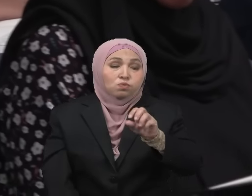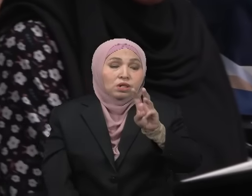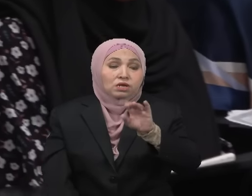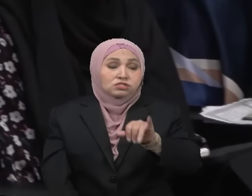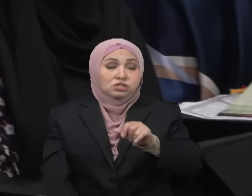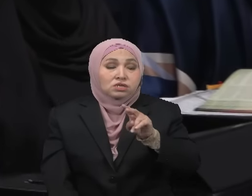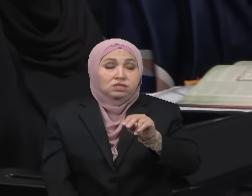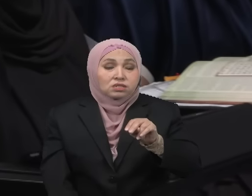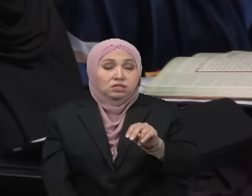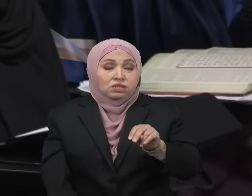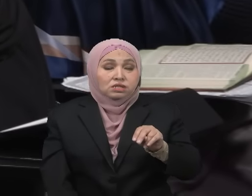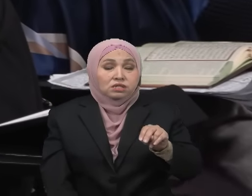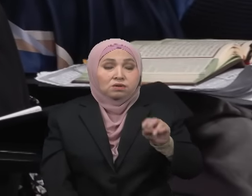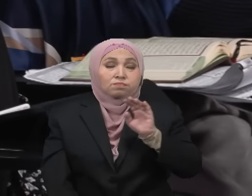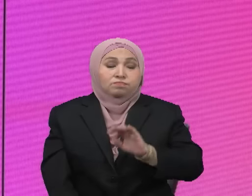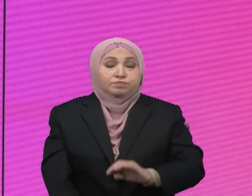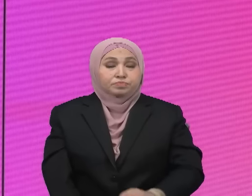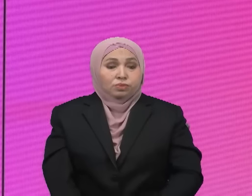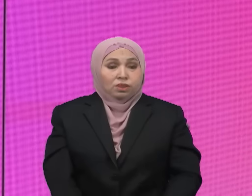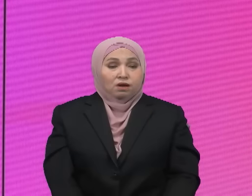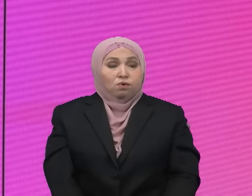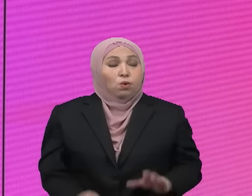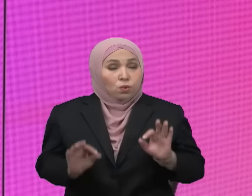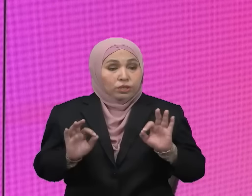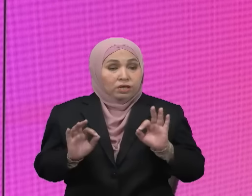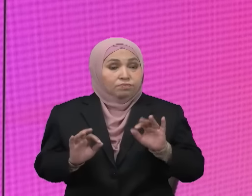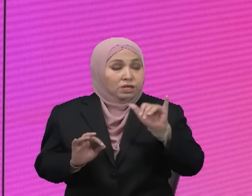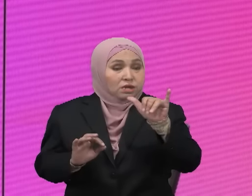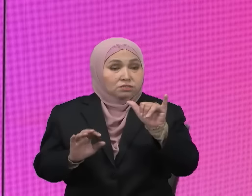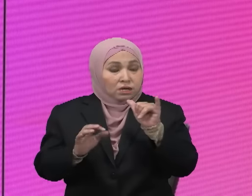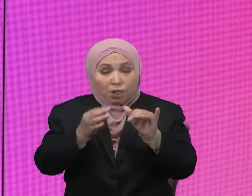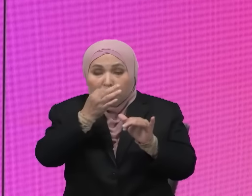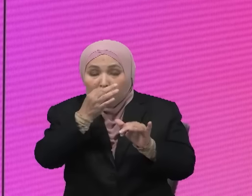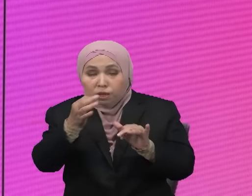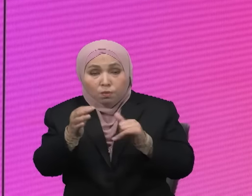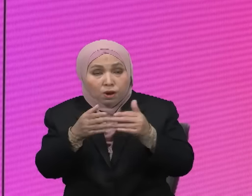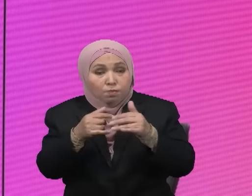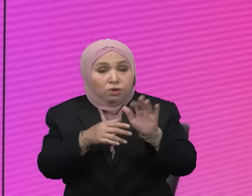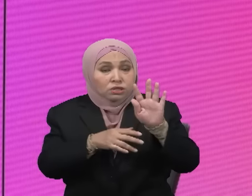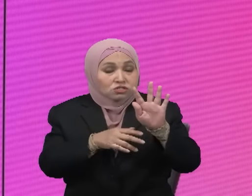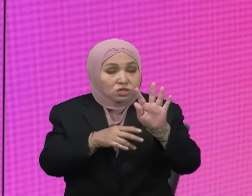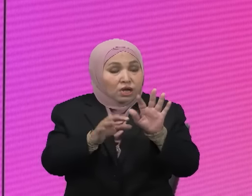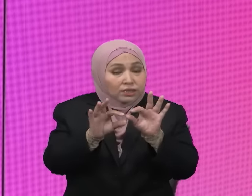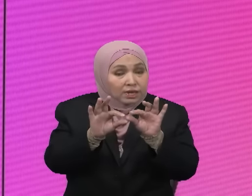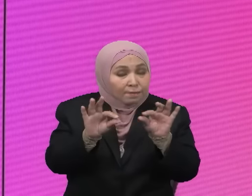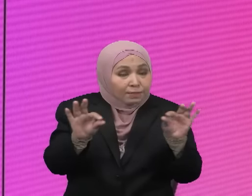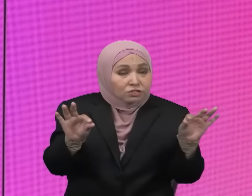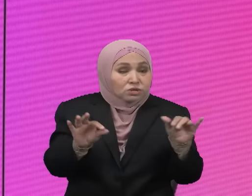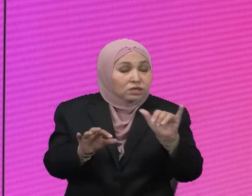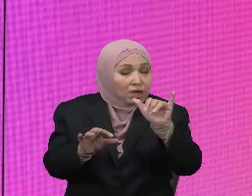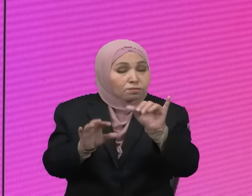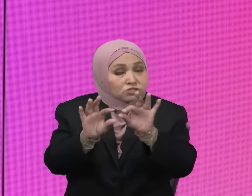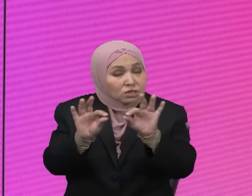al-insi wal-jin. Okay. Ya, jangan terikut walaupun syin, huruf yang nipis juga. Ya pun jangan